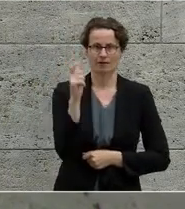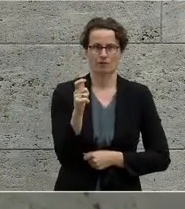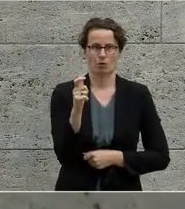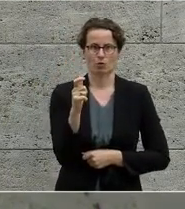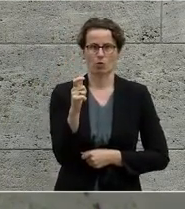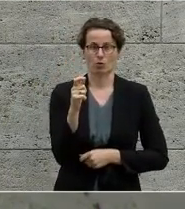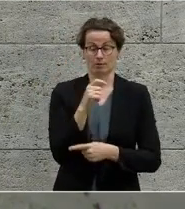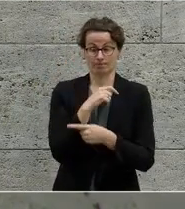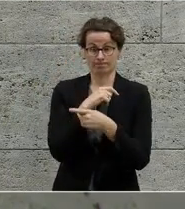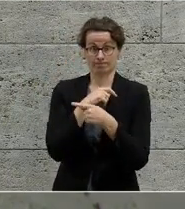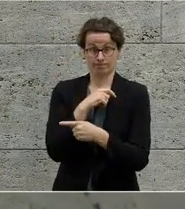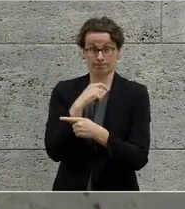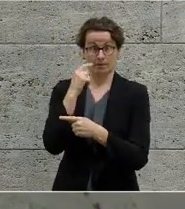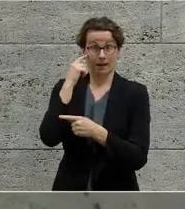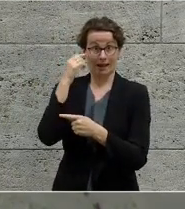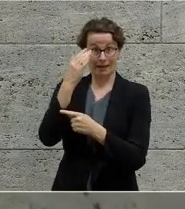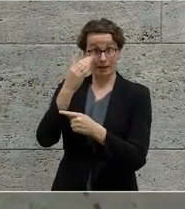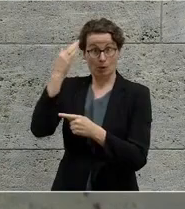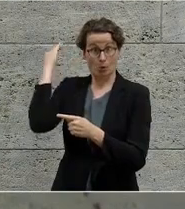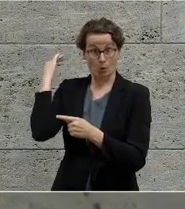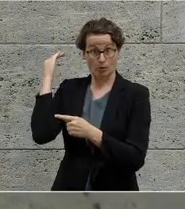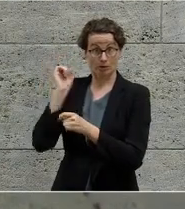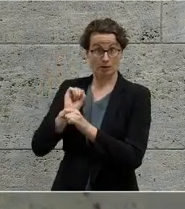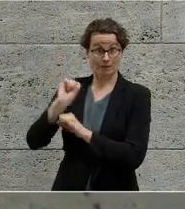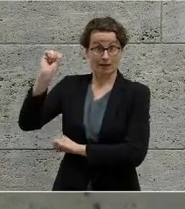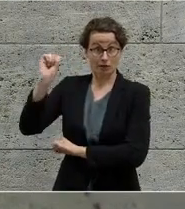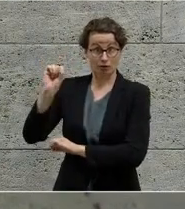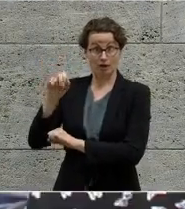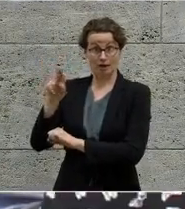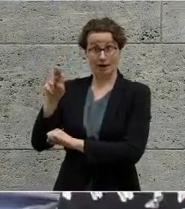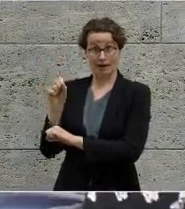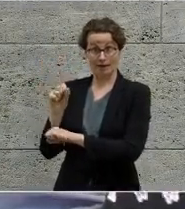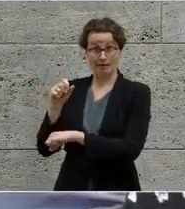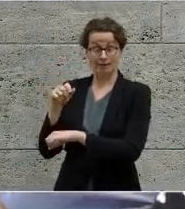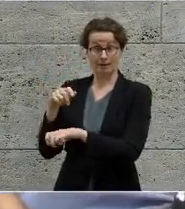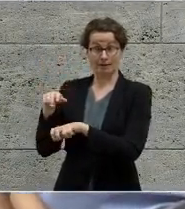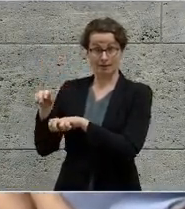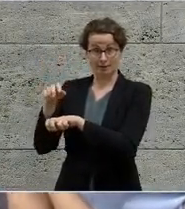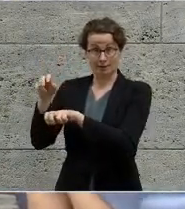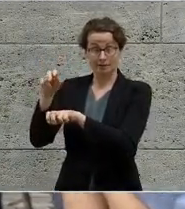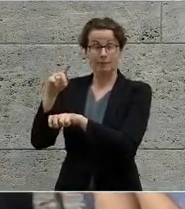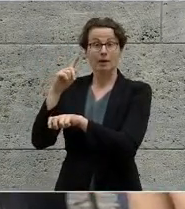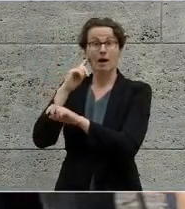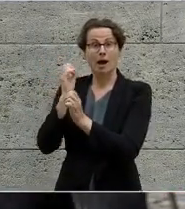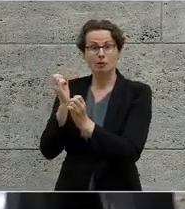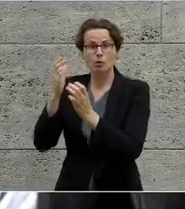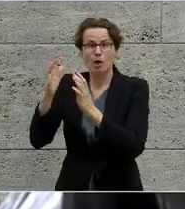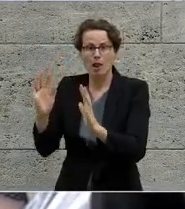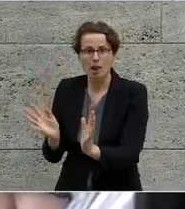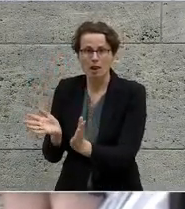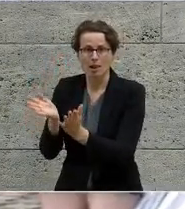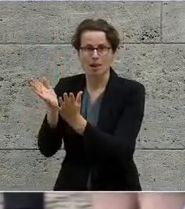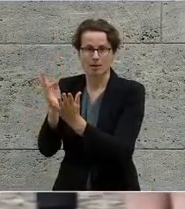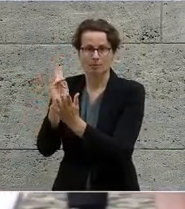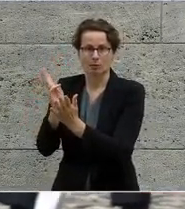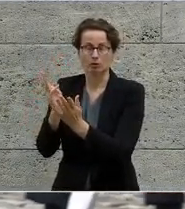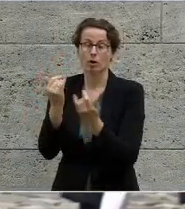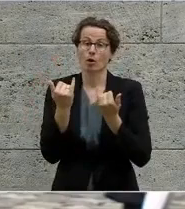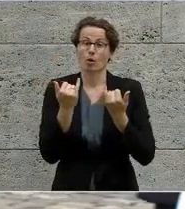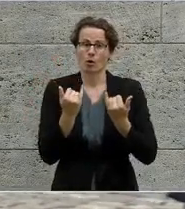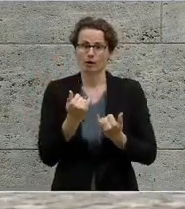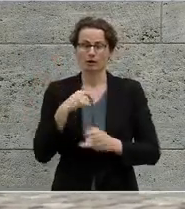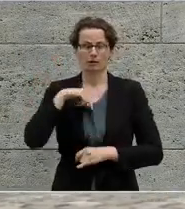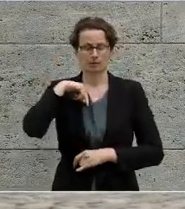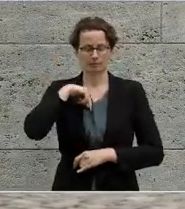die Erinnerung an den Widerstand gegen das NS-Regime für immer wach zu halten. Heute verneigen